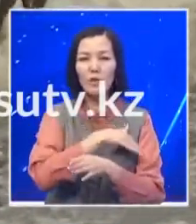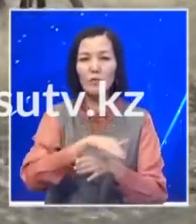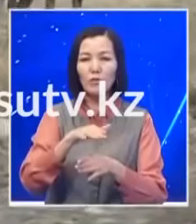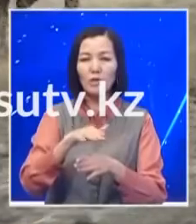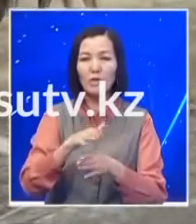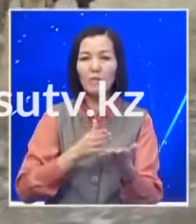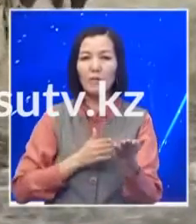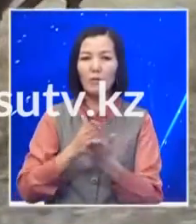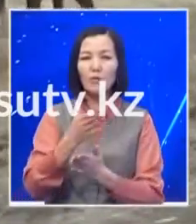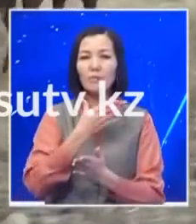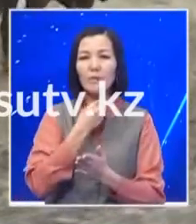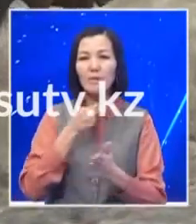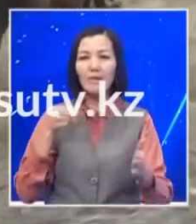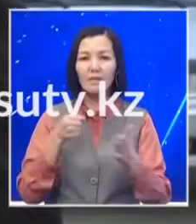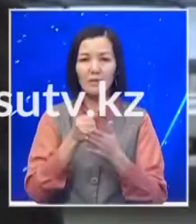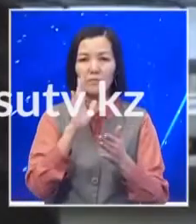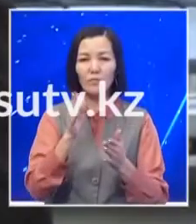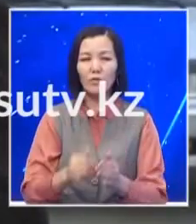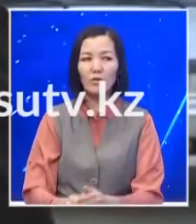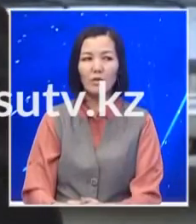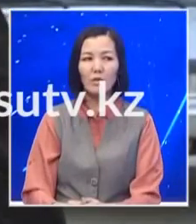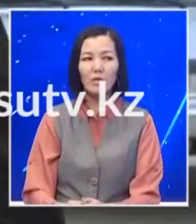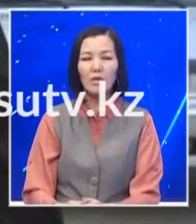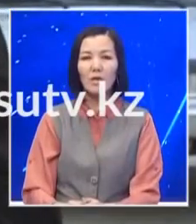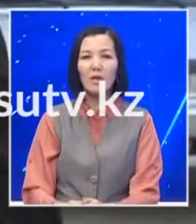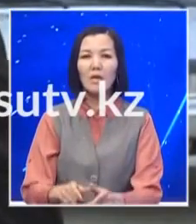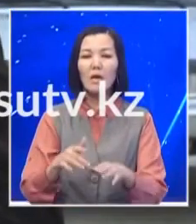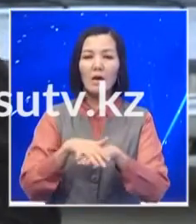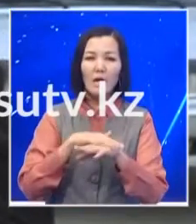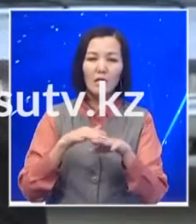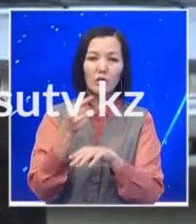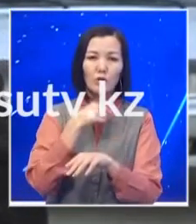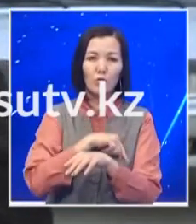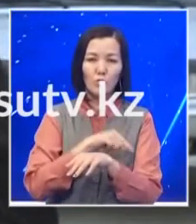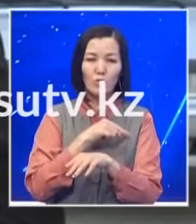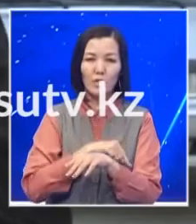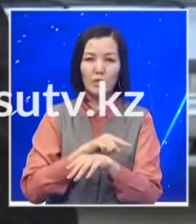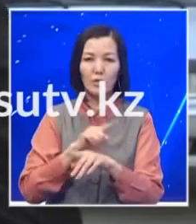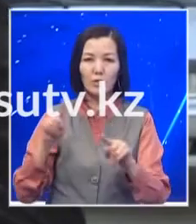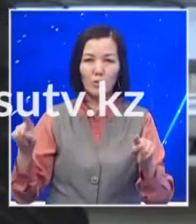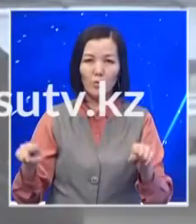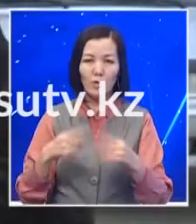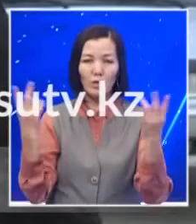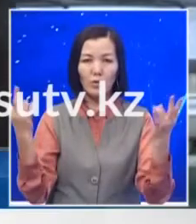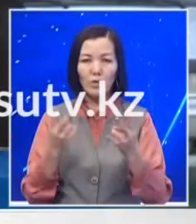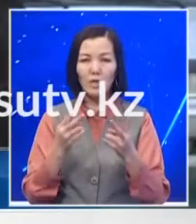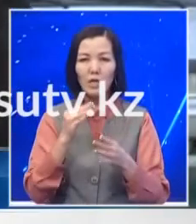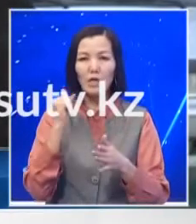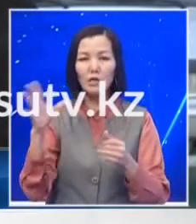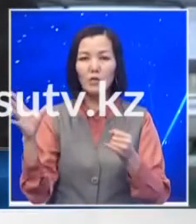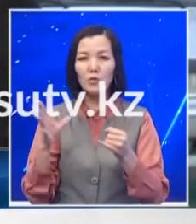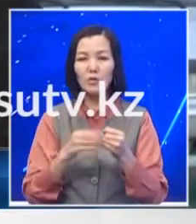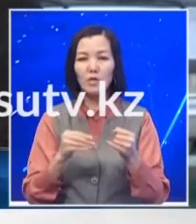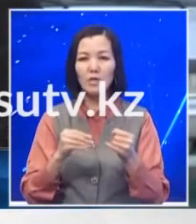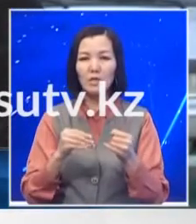өтіп, Семейге жетпек. Елдің рухын ояндыру шамамыз жеткенше. Осы Жетісу өңірінен шыққаннан кейін, Жетісу өңірінде туып өсіп